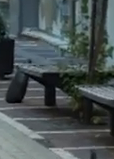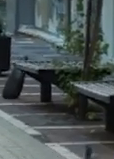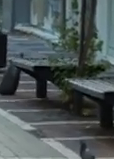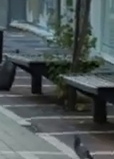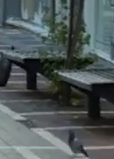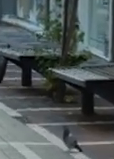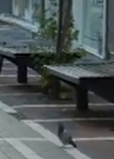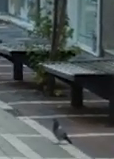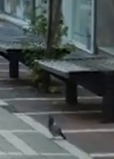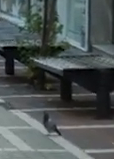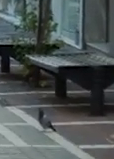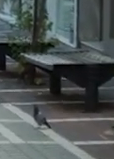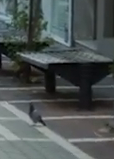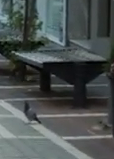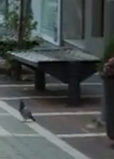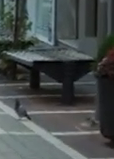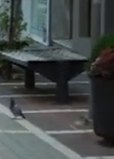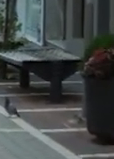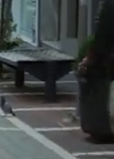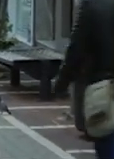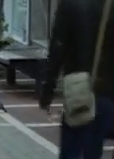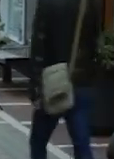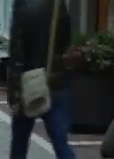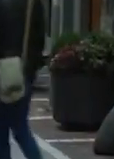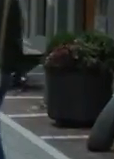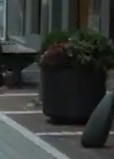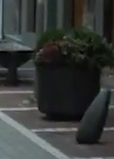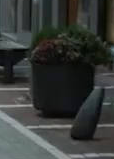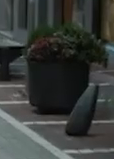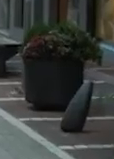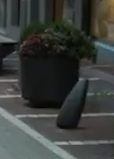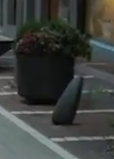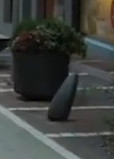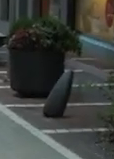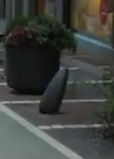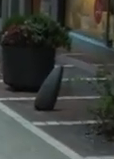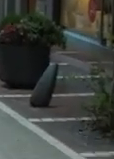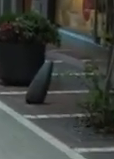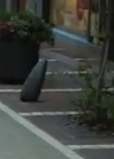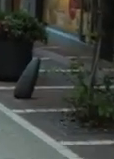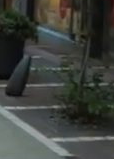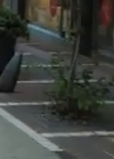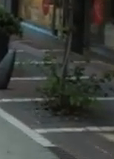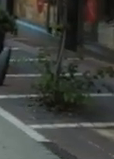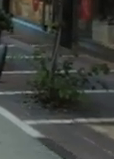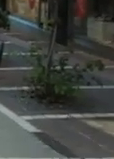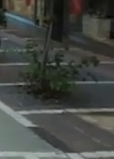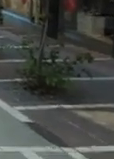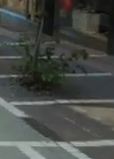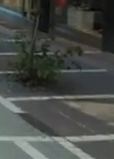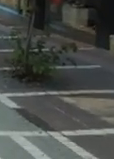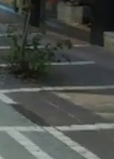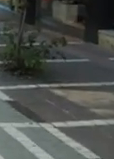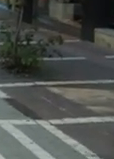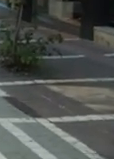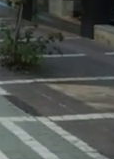με αυστηρά μέτρα και πώληση μόνο μέσω προαγοράς και παραλαβής από το κατάστημα σε συγκεκριμένη ώρα από έναν και